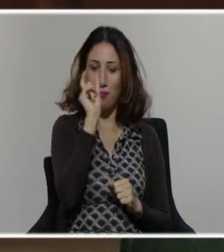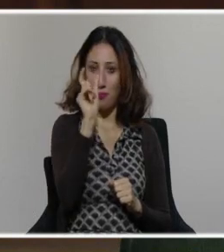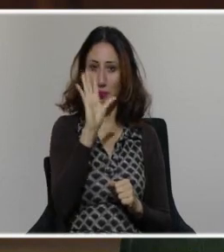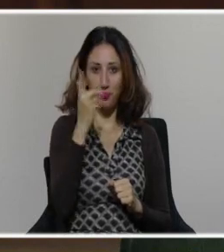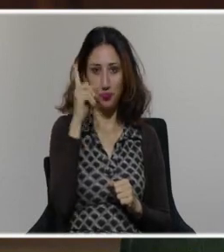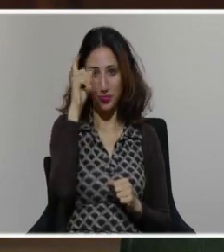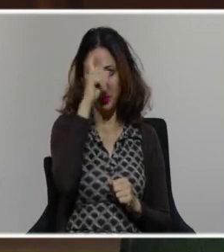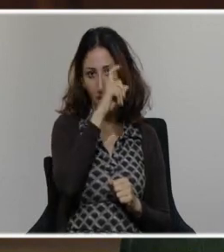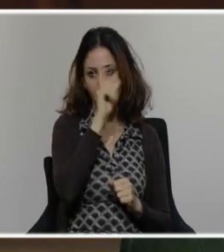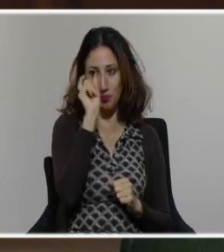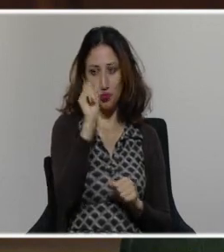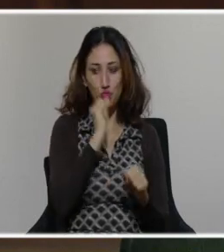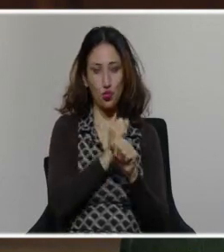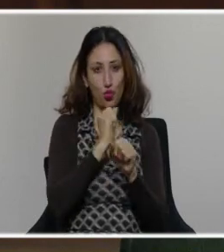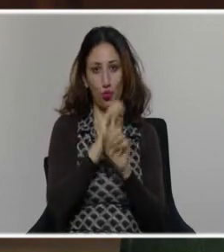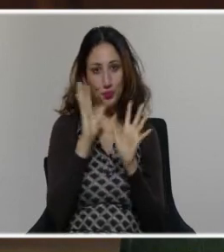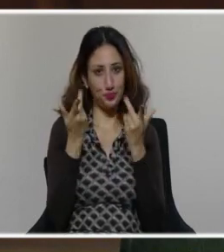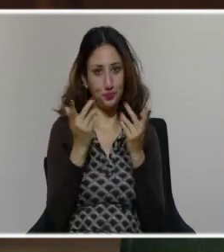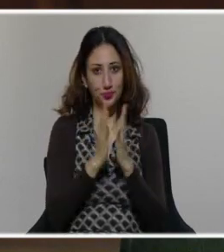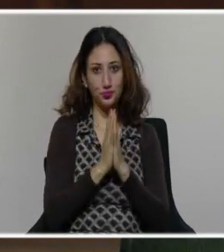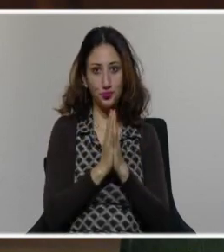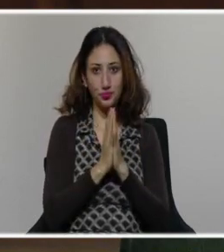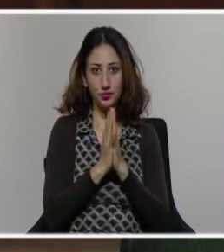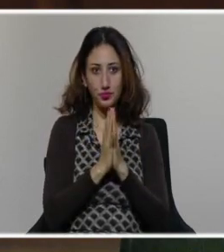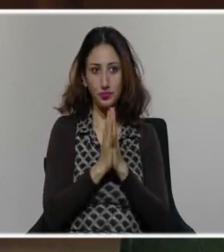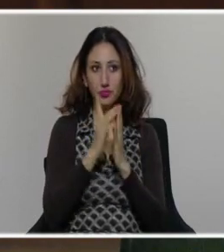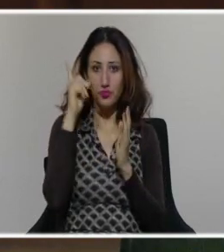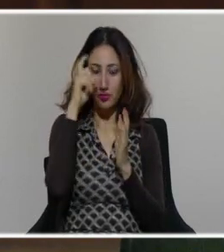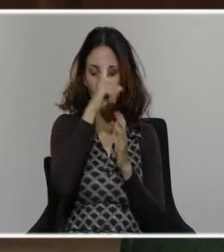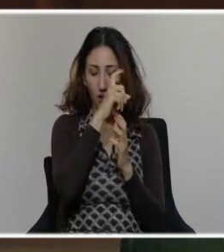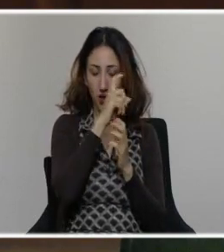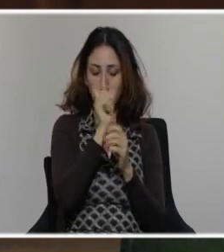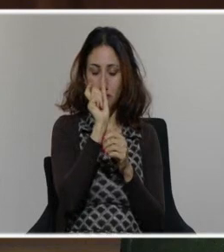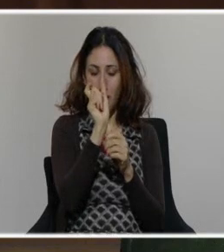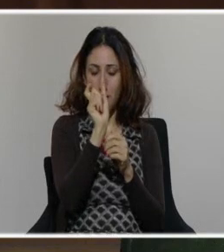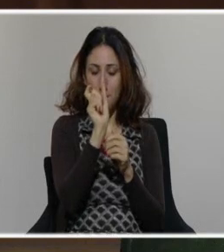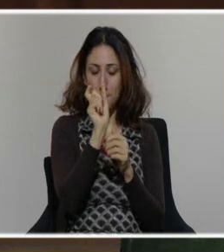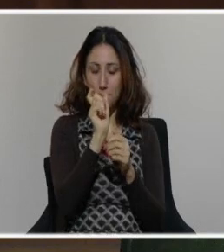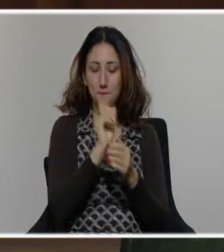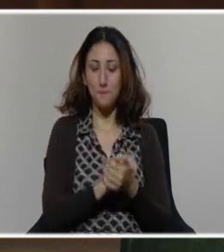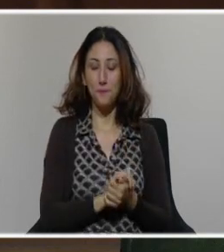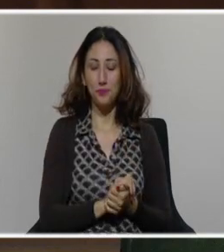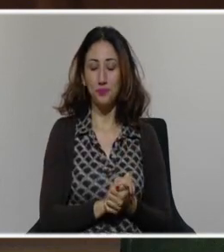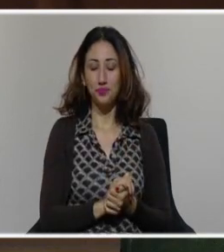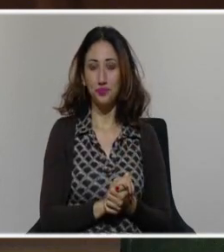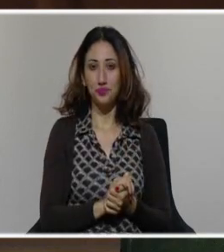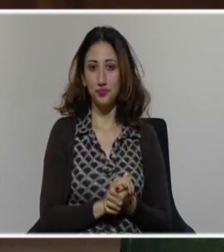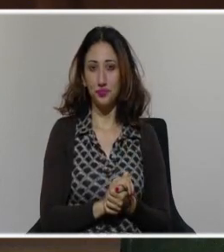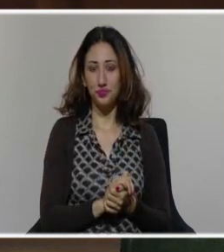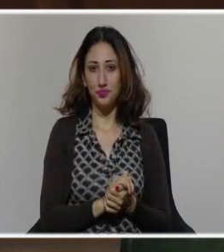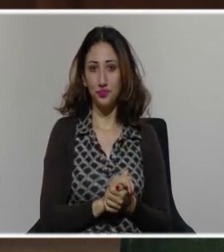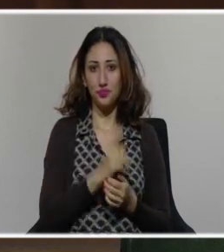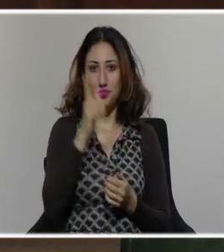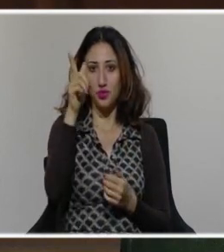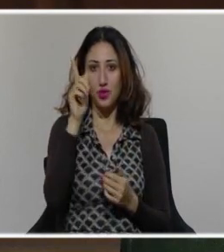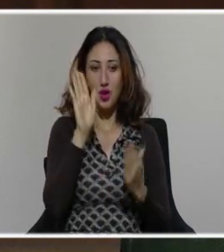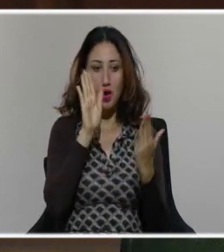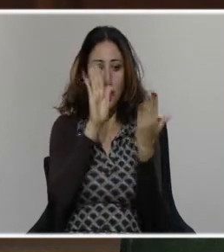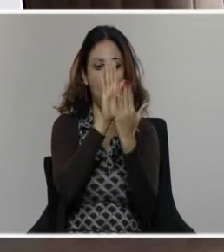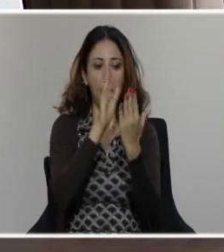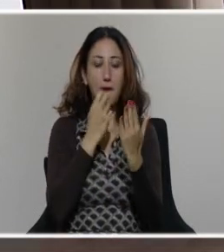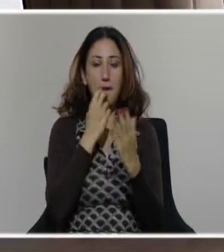أصعب مشهد يا فادية كان إيه بالنسبة لك في المسلسل؟ أصعب مشهد؟ مشهد مواجهة